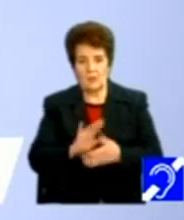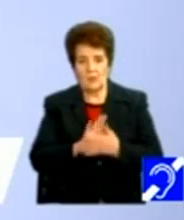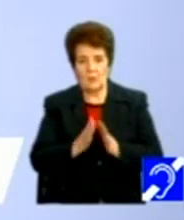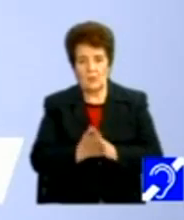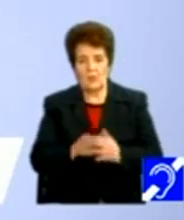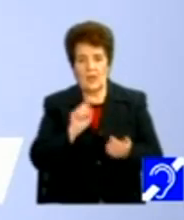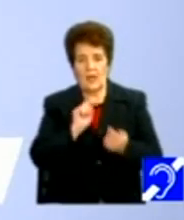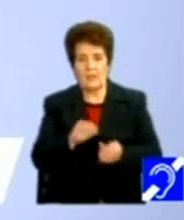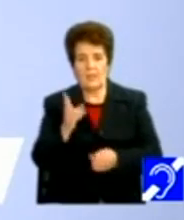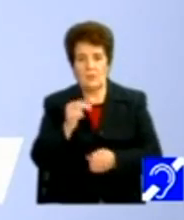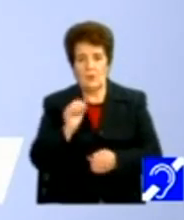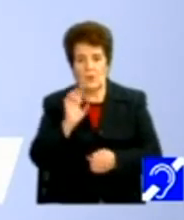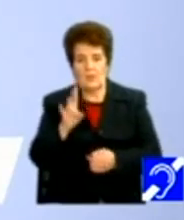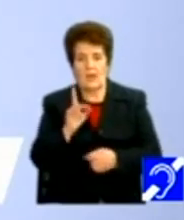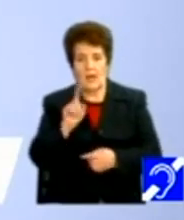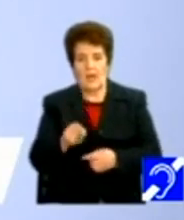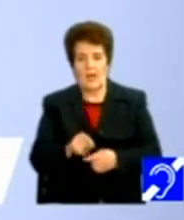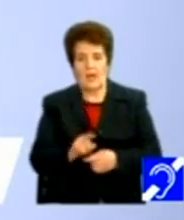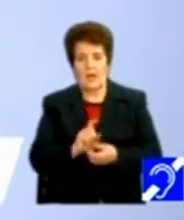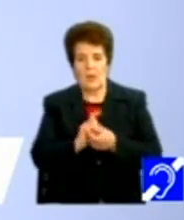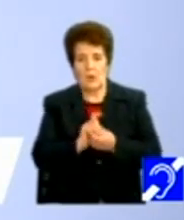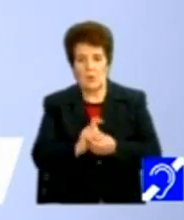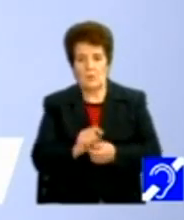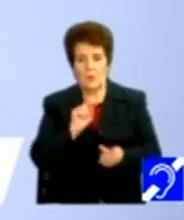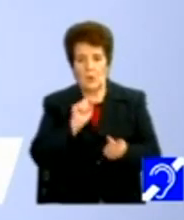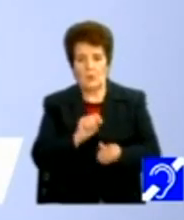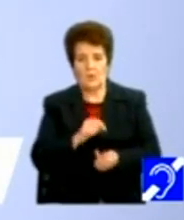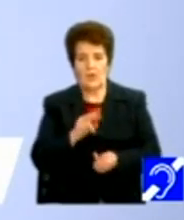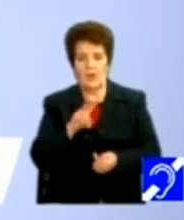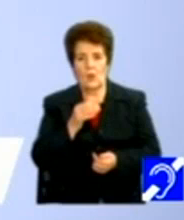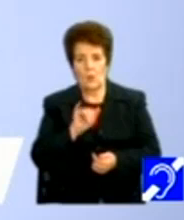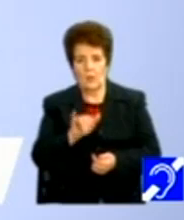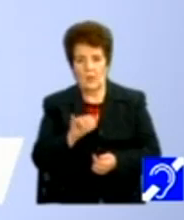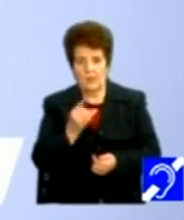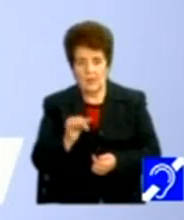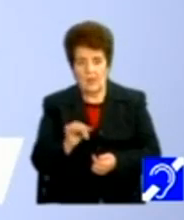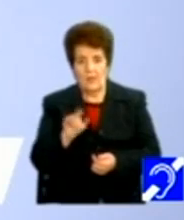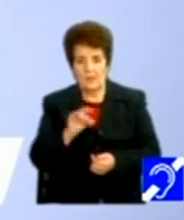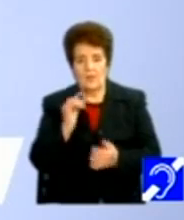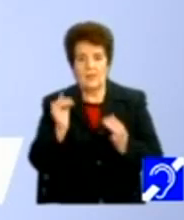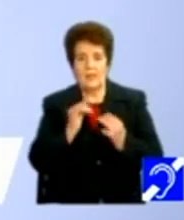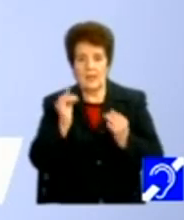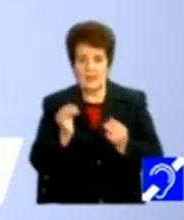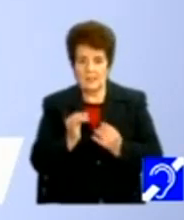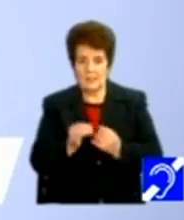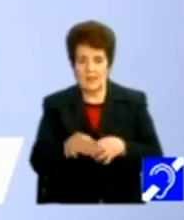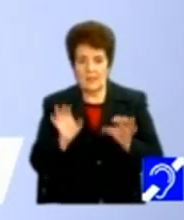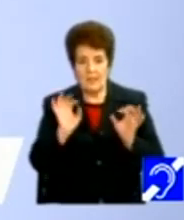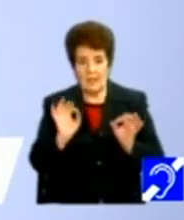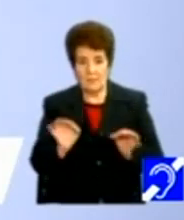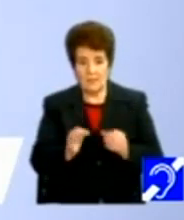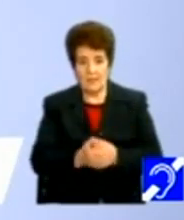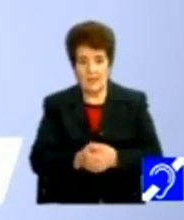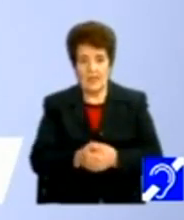un antidodonist și un om care luptă contra lui și reprezintă cumva interesele drepte, așa aș